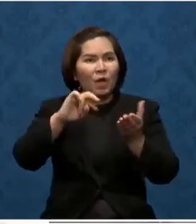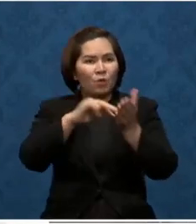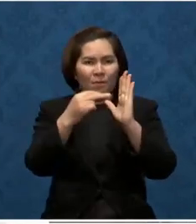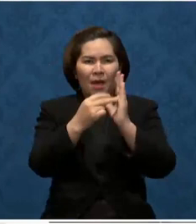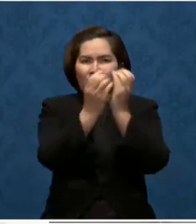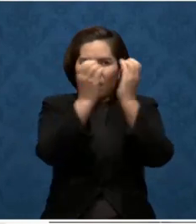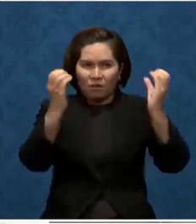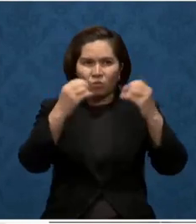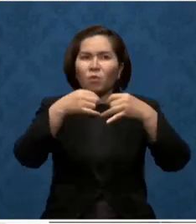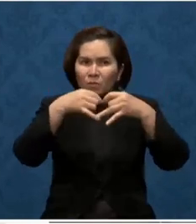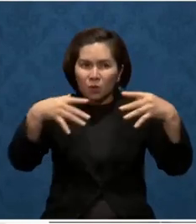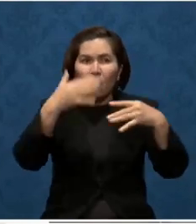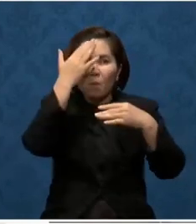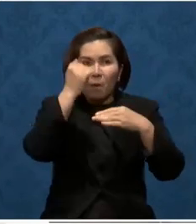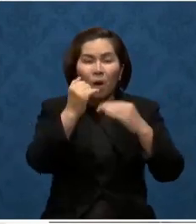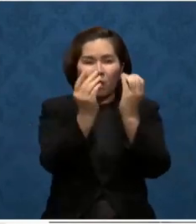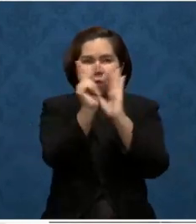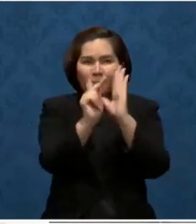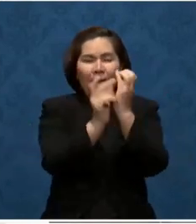ไม่ชัดเจนในมาตรา 25